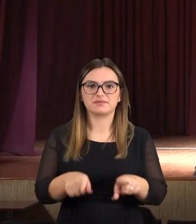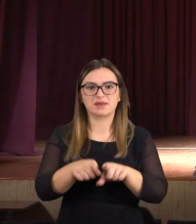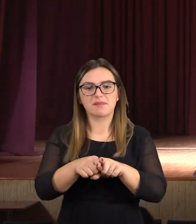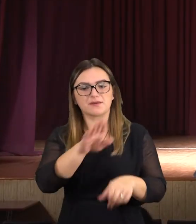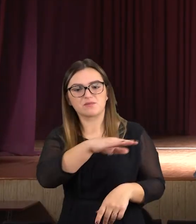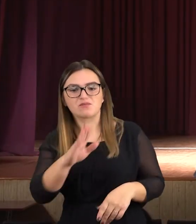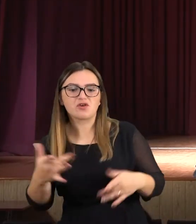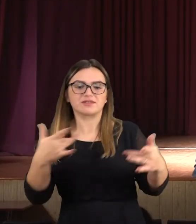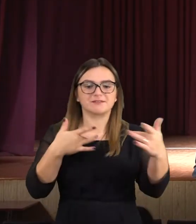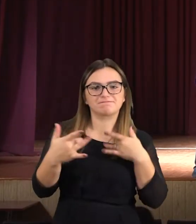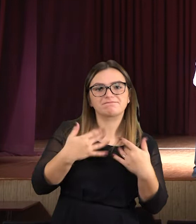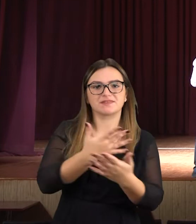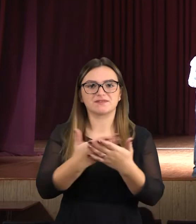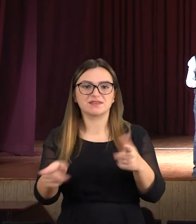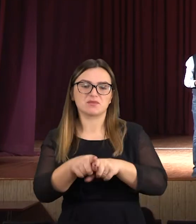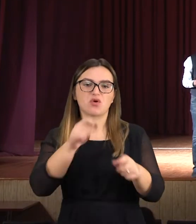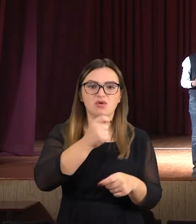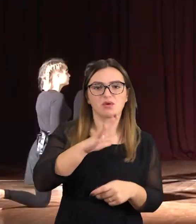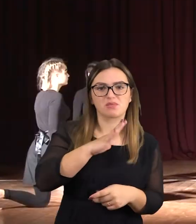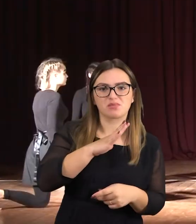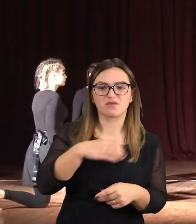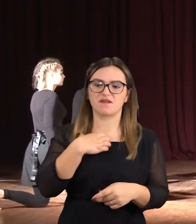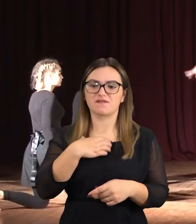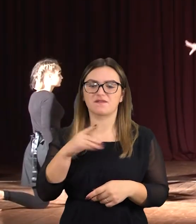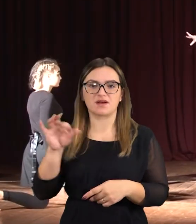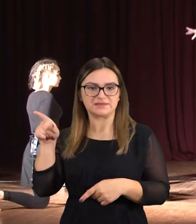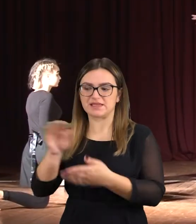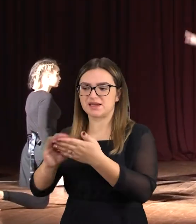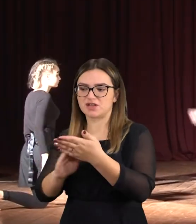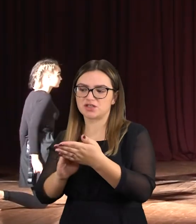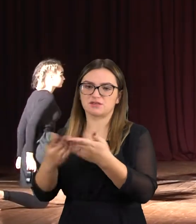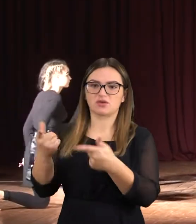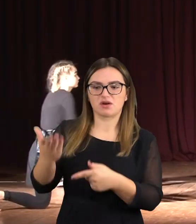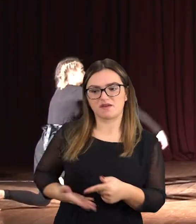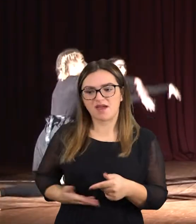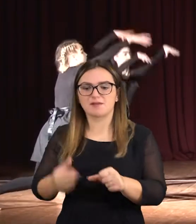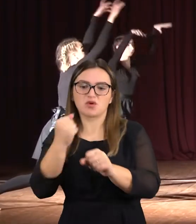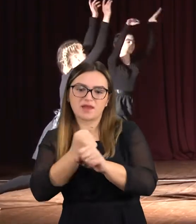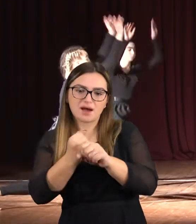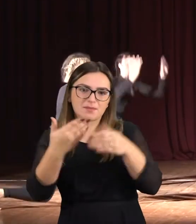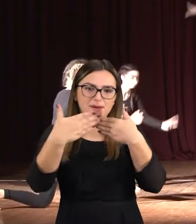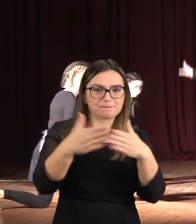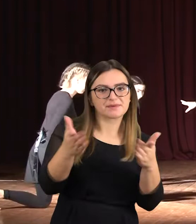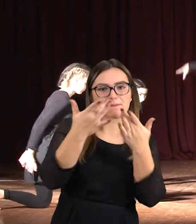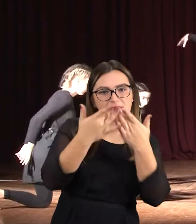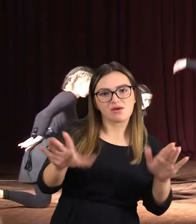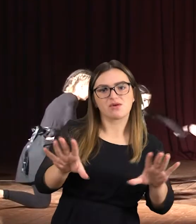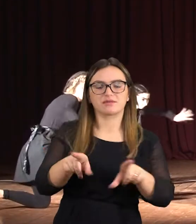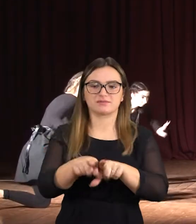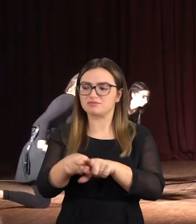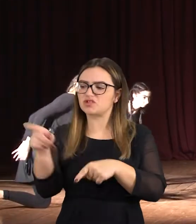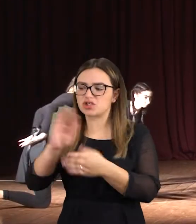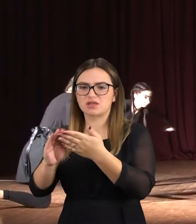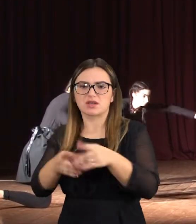moksleivių teatralizuotose miniatiūrose akcentuoti pagrindiniai Simono Daukanto gyvenimo etapai ir darbai. Simonas Daukantas gimė